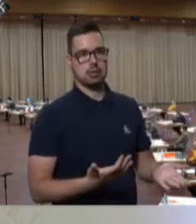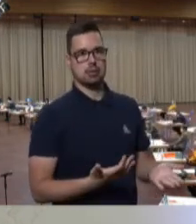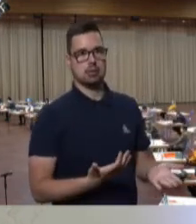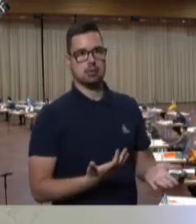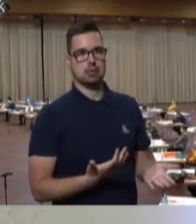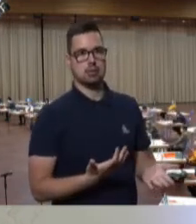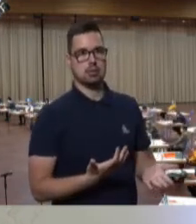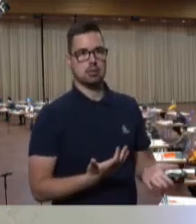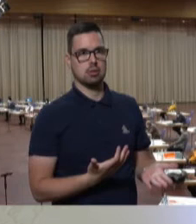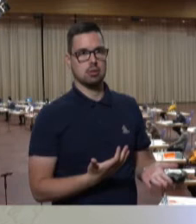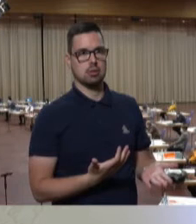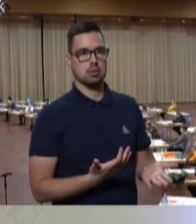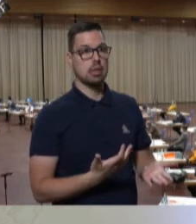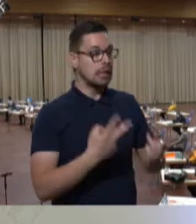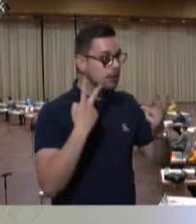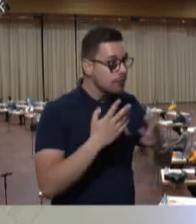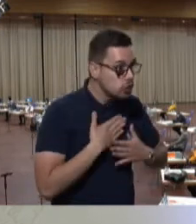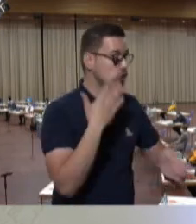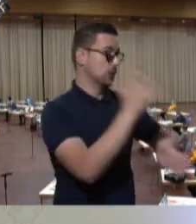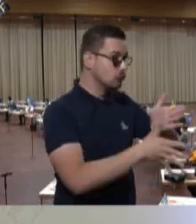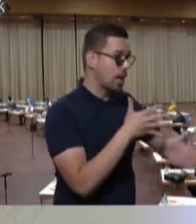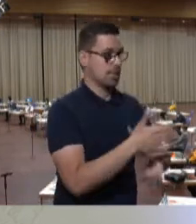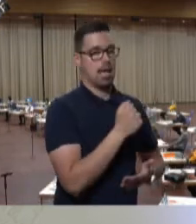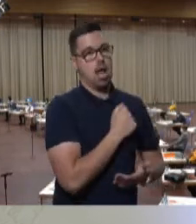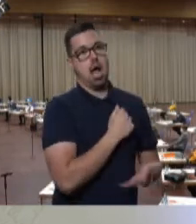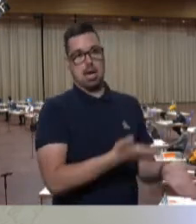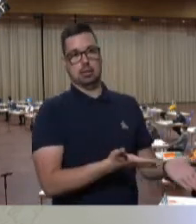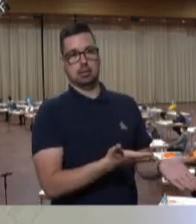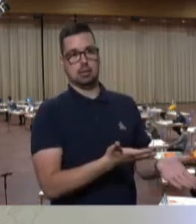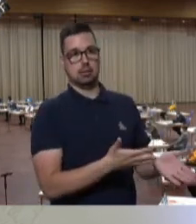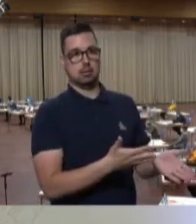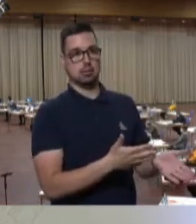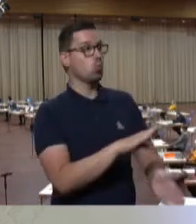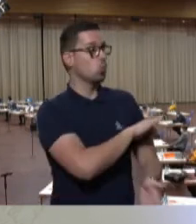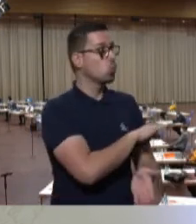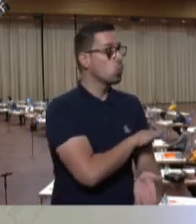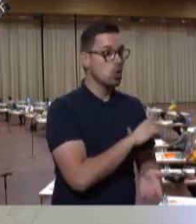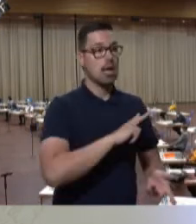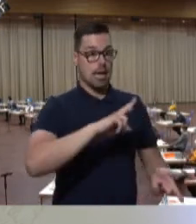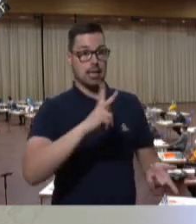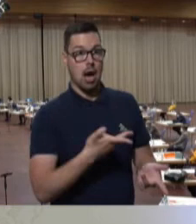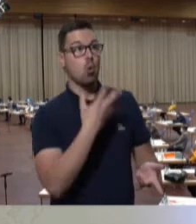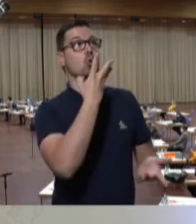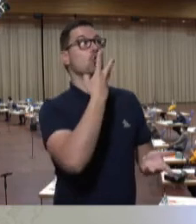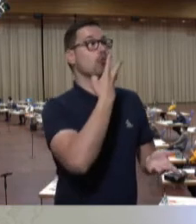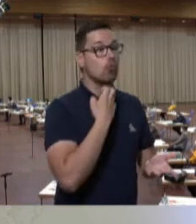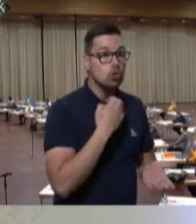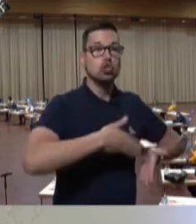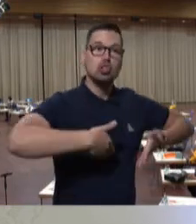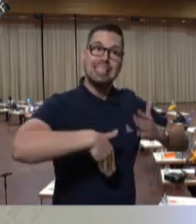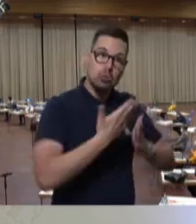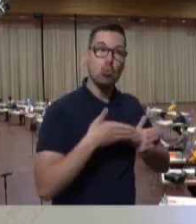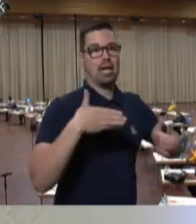werden. Es war ihm wichtig, das zu sagen, dass er und alle anderen seiner Kollegen bereit dazu sind, auch neue